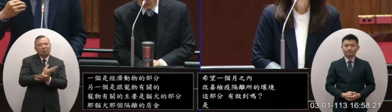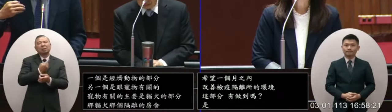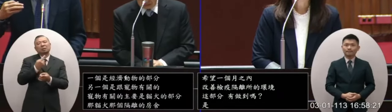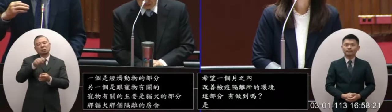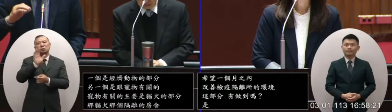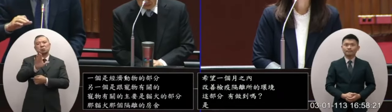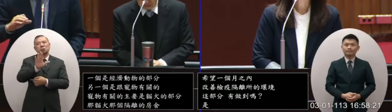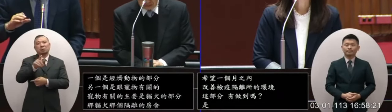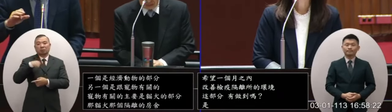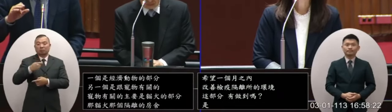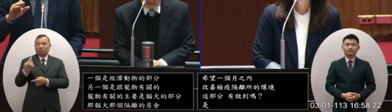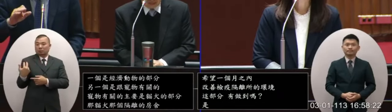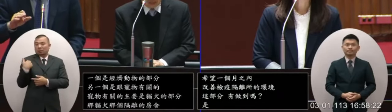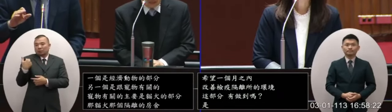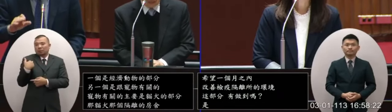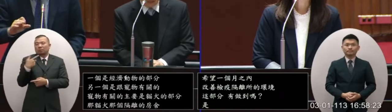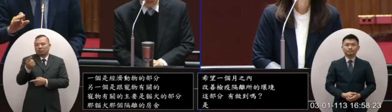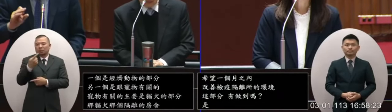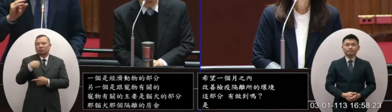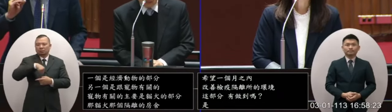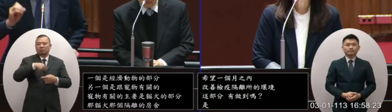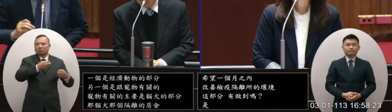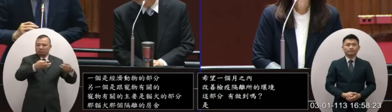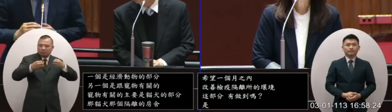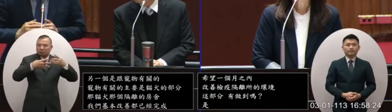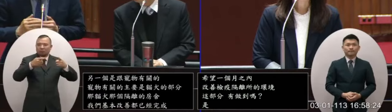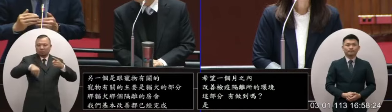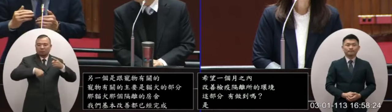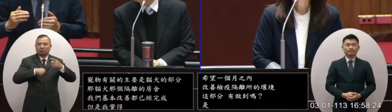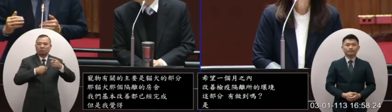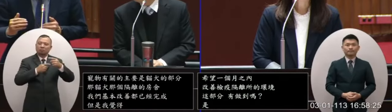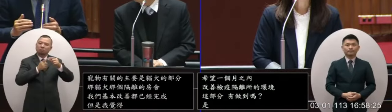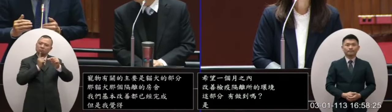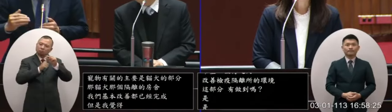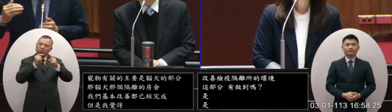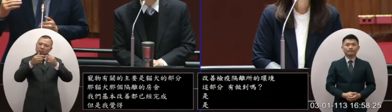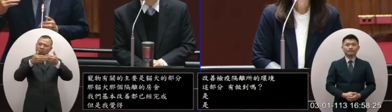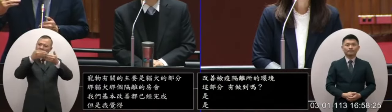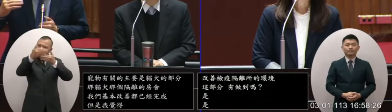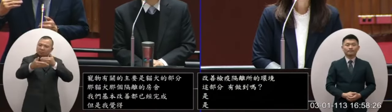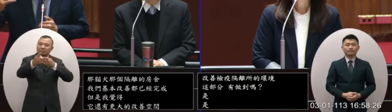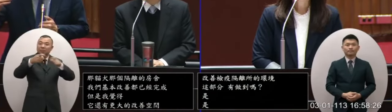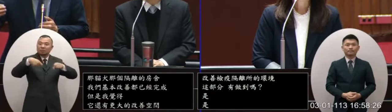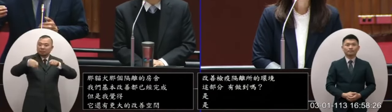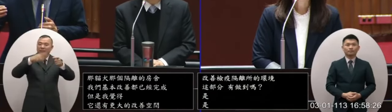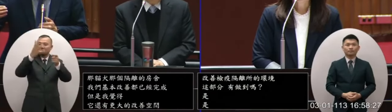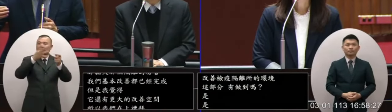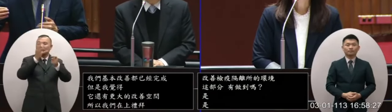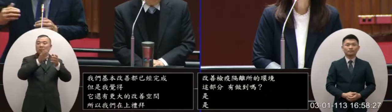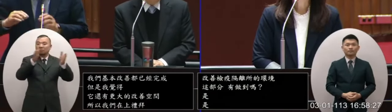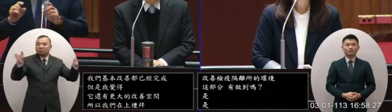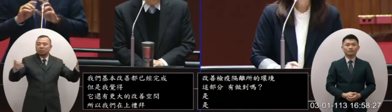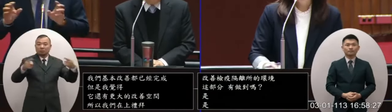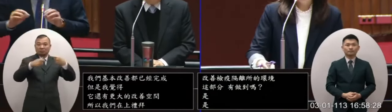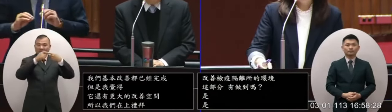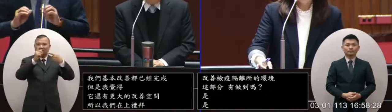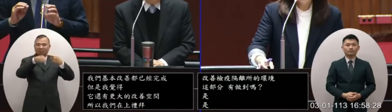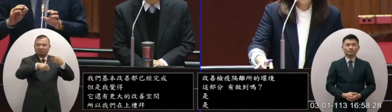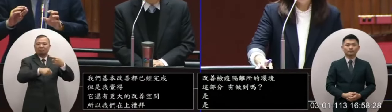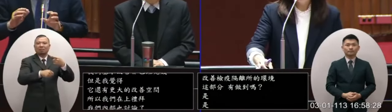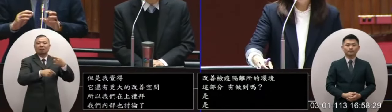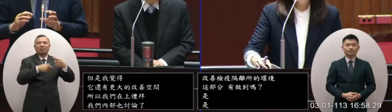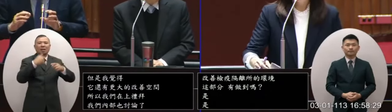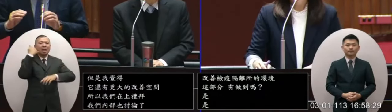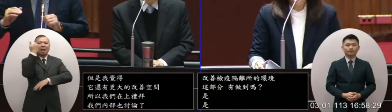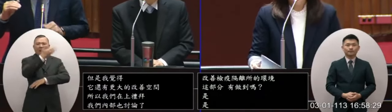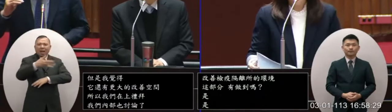拜我们内部也讨论了，我们准备提一个中长程计划，用4年的时间，因为它第一个在海边，它的笼子很容易